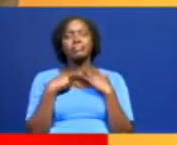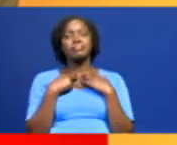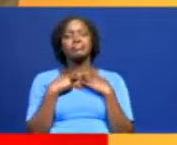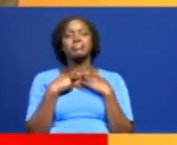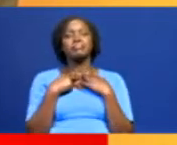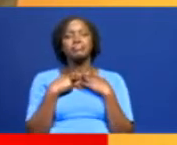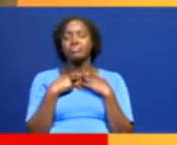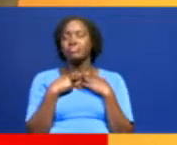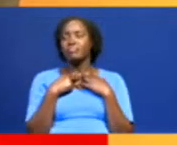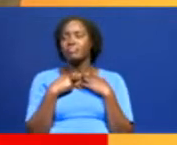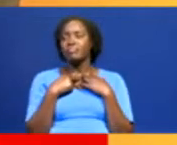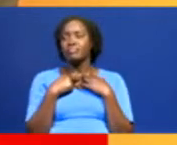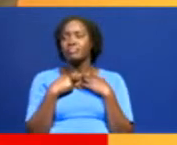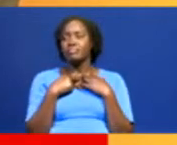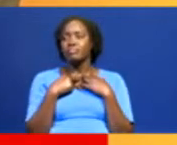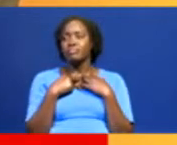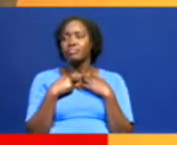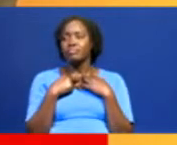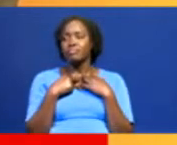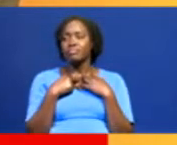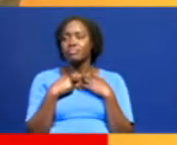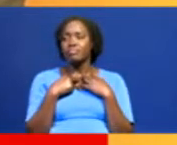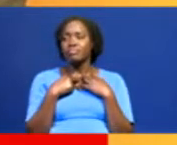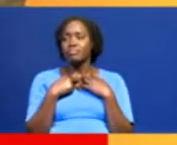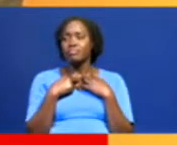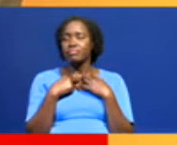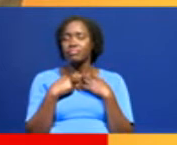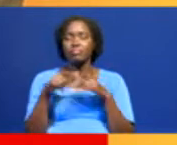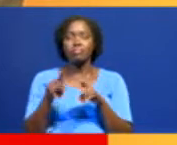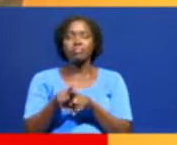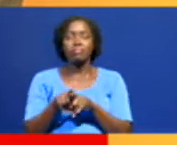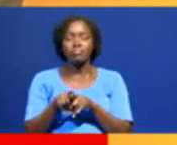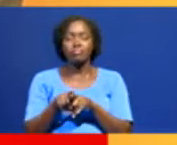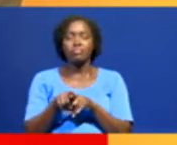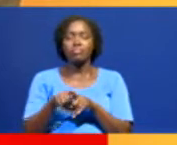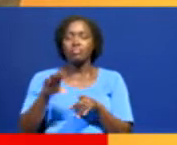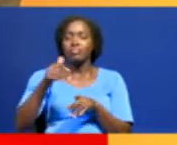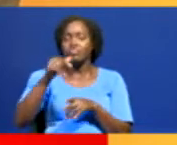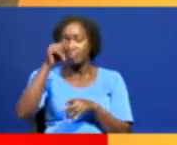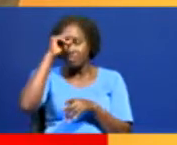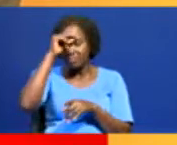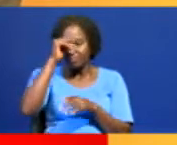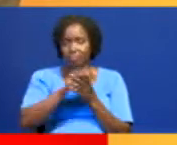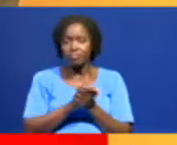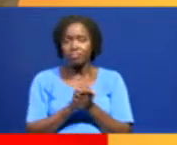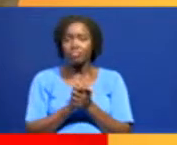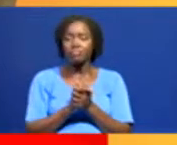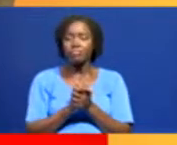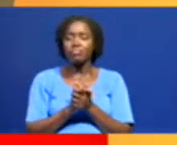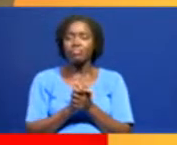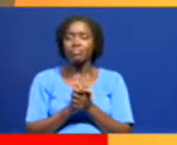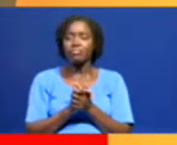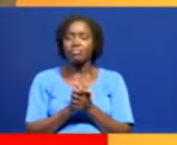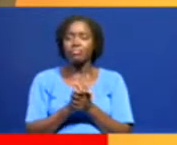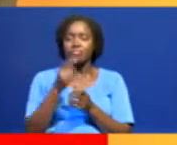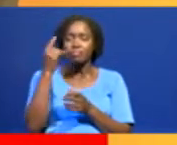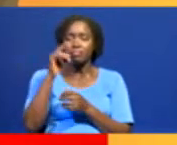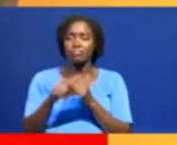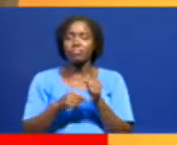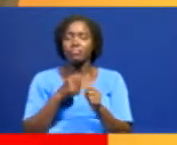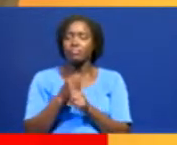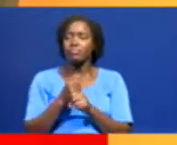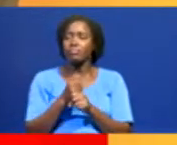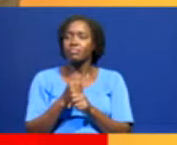pale katika eneo bunge. Hata katika serikali za gatuzi, mara ya kwanza kwa miaka hizi zote ambazo